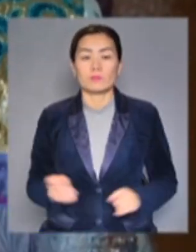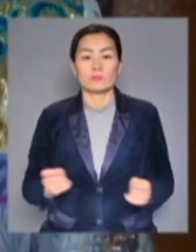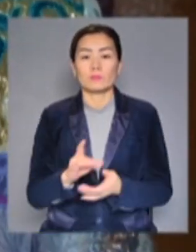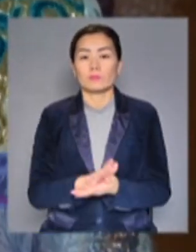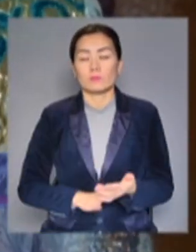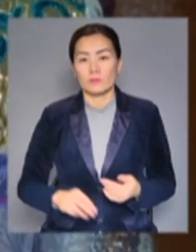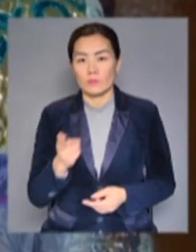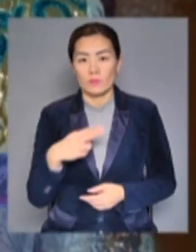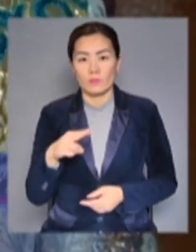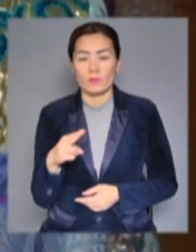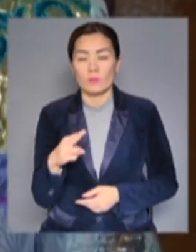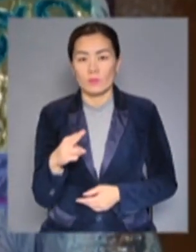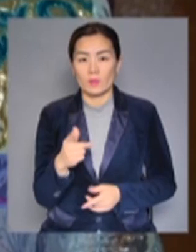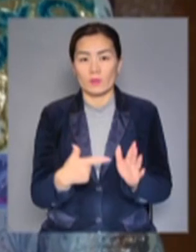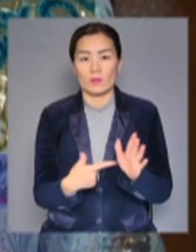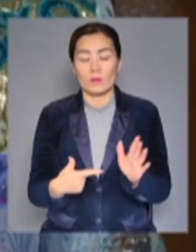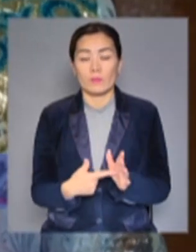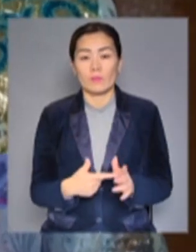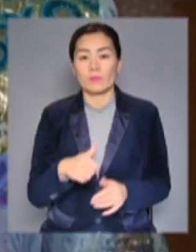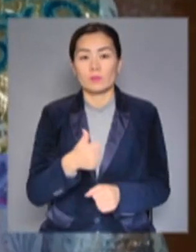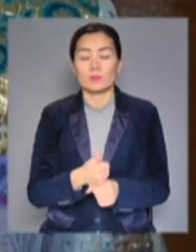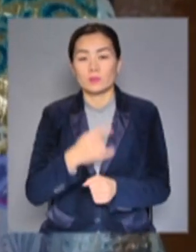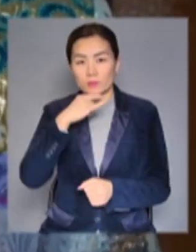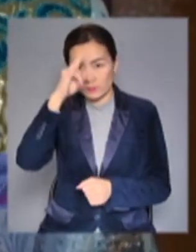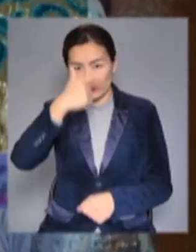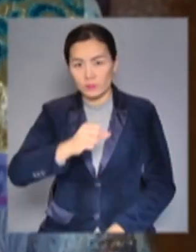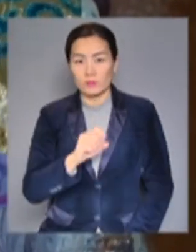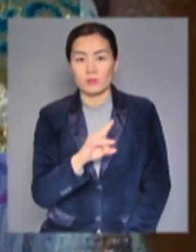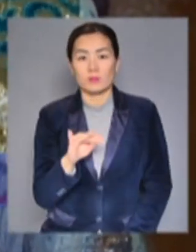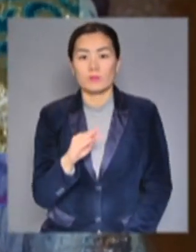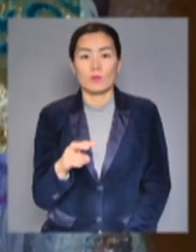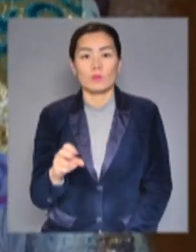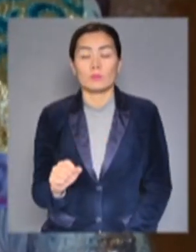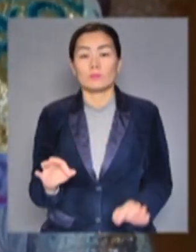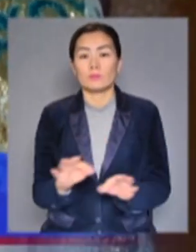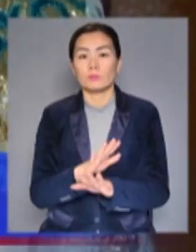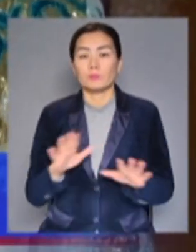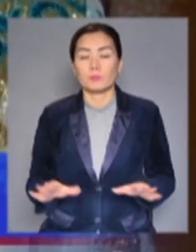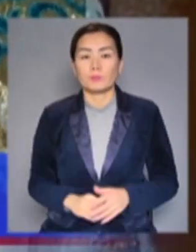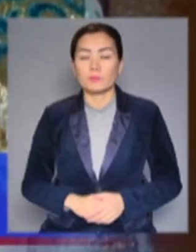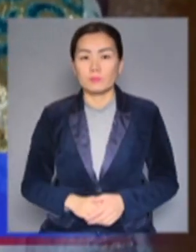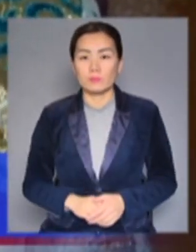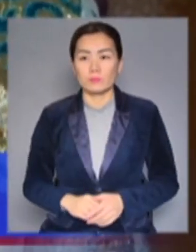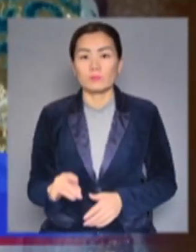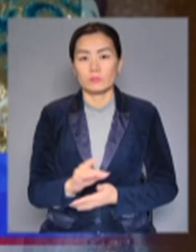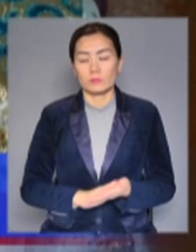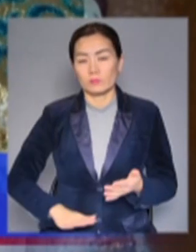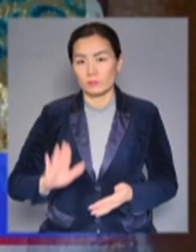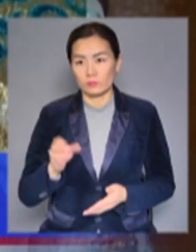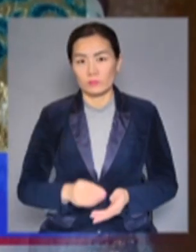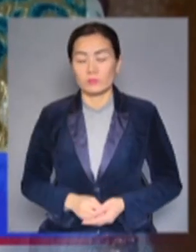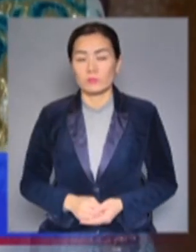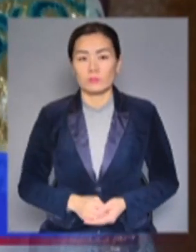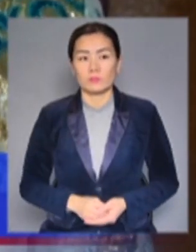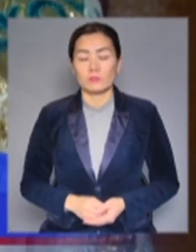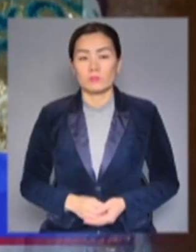осы 7-90-дан 7-сі күні Батыс Қазақстан облысы Ғарифолла Құрманғалиев атындағы филармонияның жалғасын табады. Сонда 7-сі